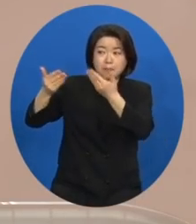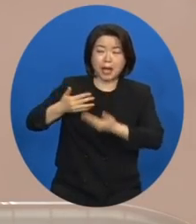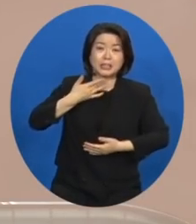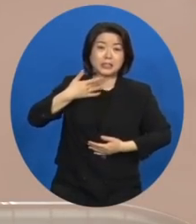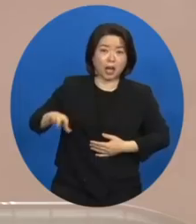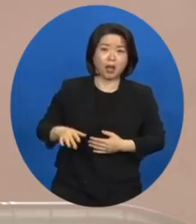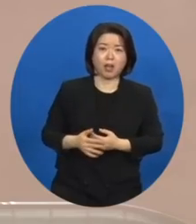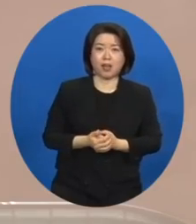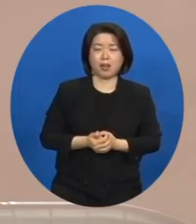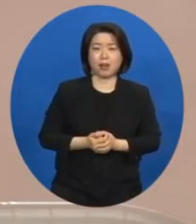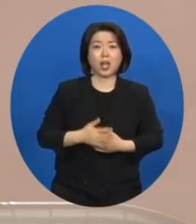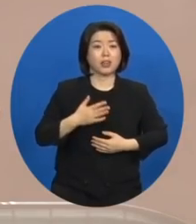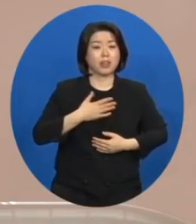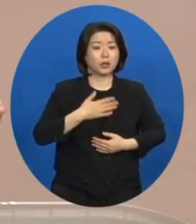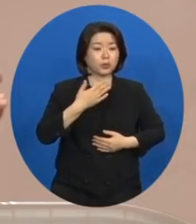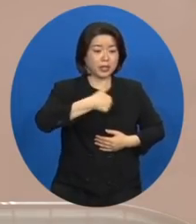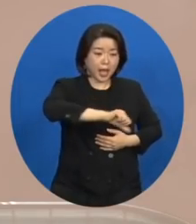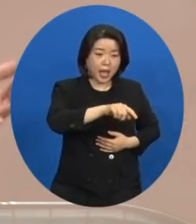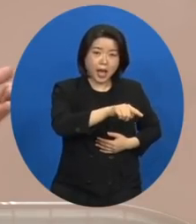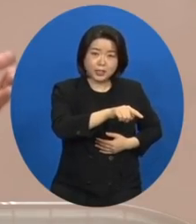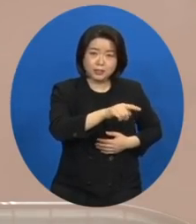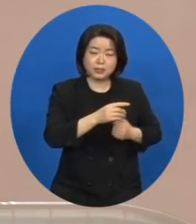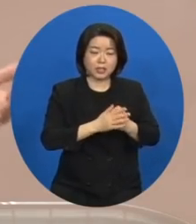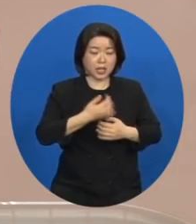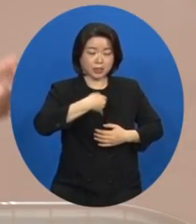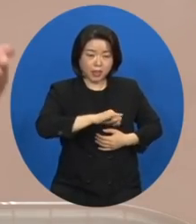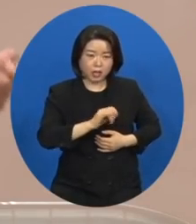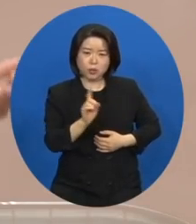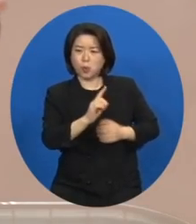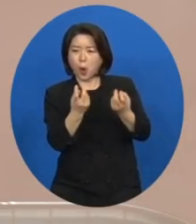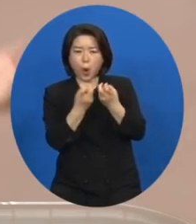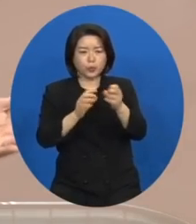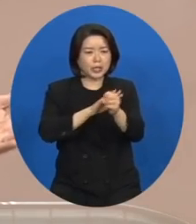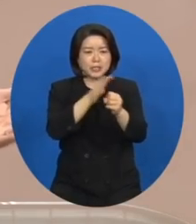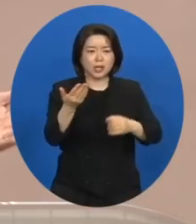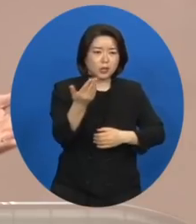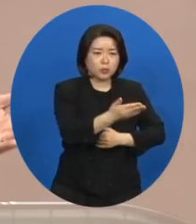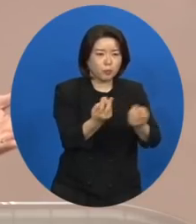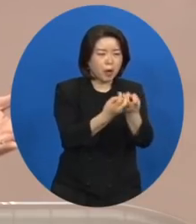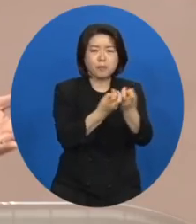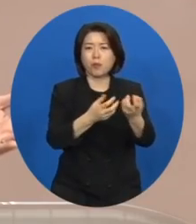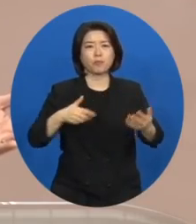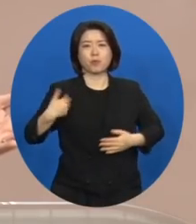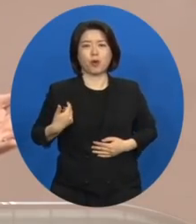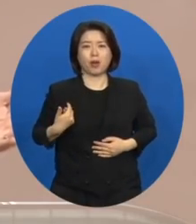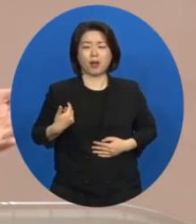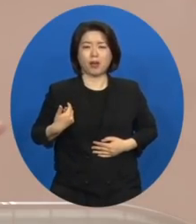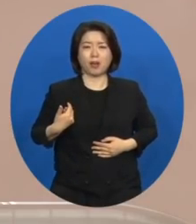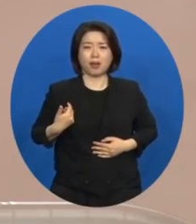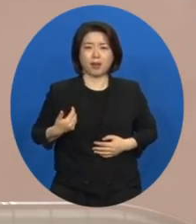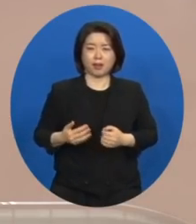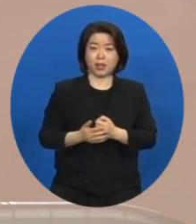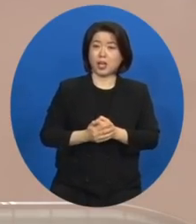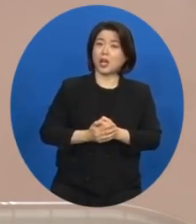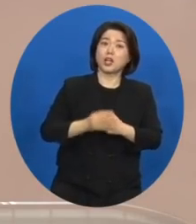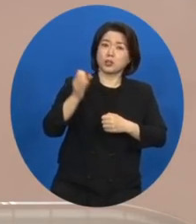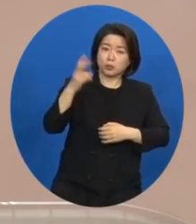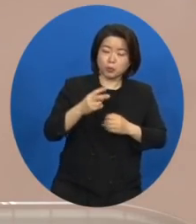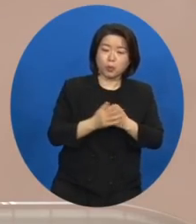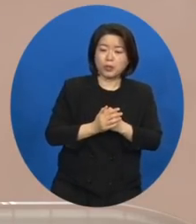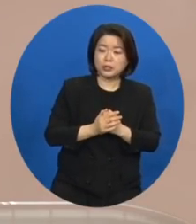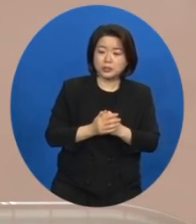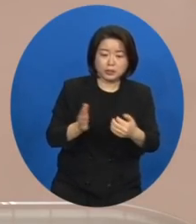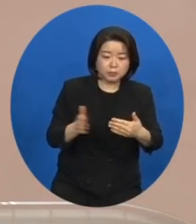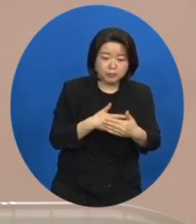사랑을 받지 못해서 나줘 때에 아들을 딸을 어떻게 사랑 해야 될지 모르겠다는 거 그러면서 가 비어 있는